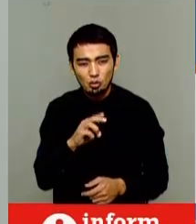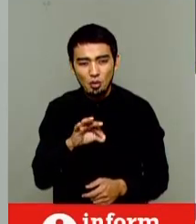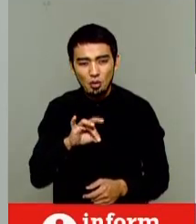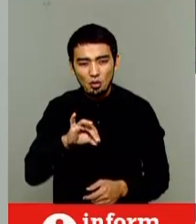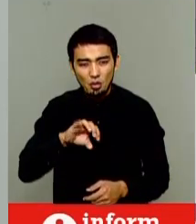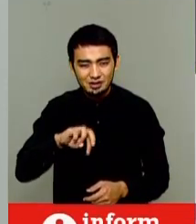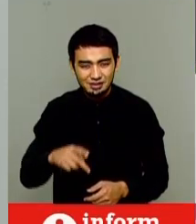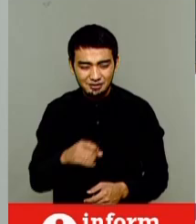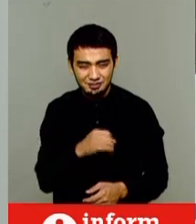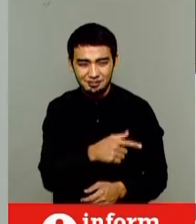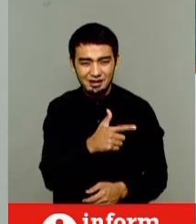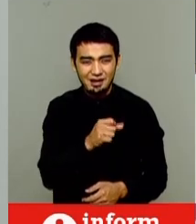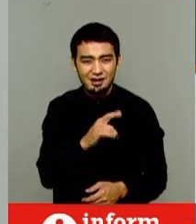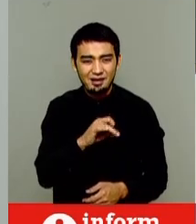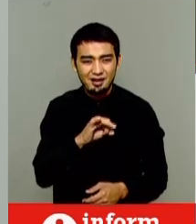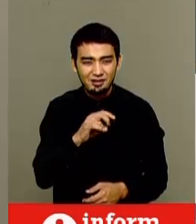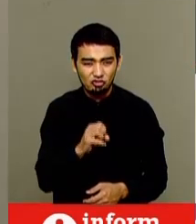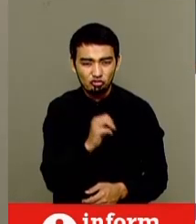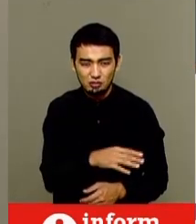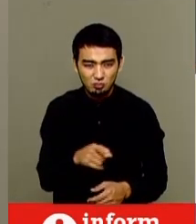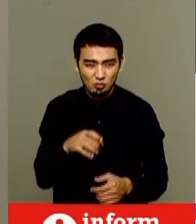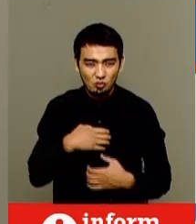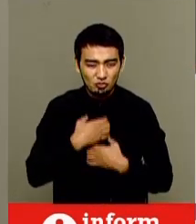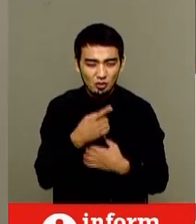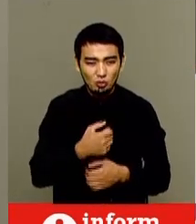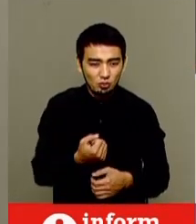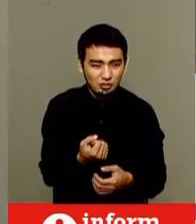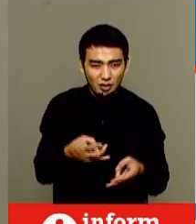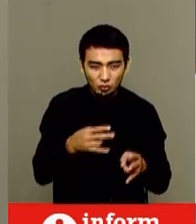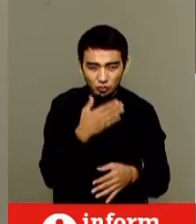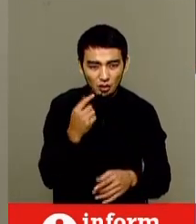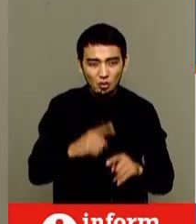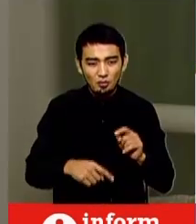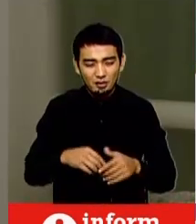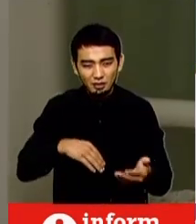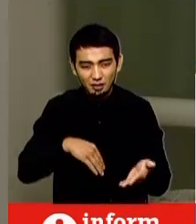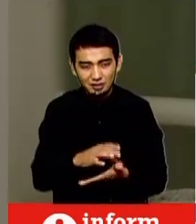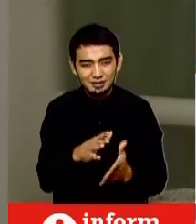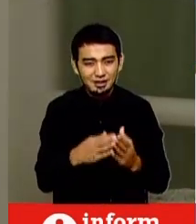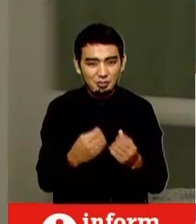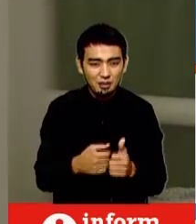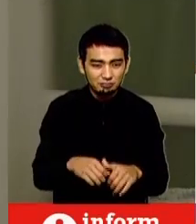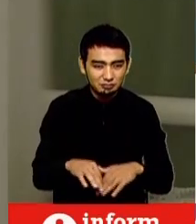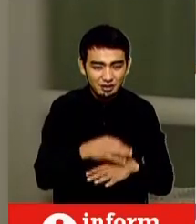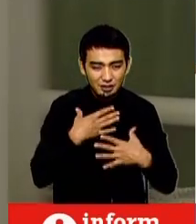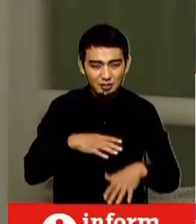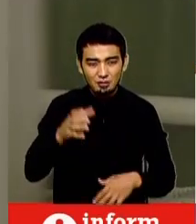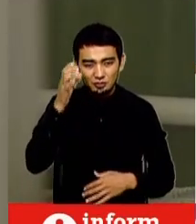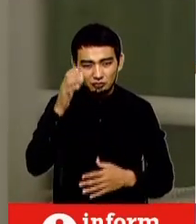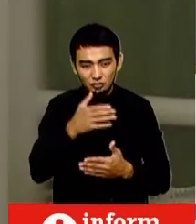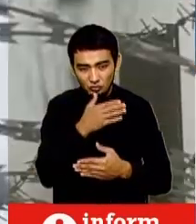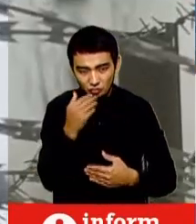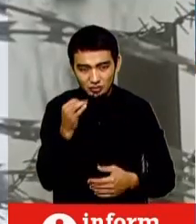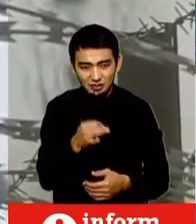даже страшнее героина, утверждает он. У него не осталось друзей, родственники отвернулись, семью не создавал, образования нет,